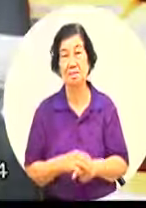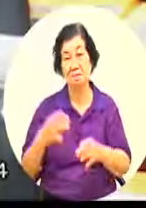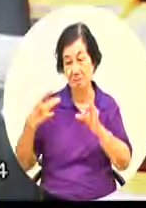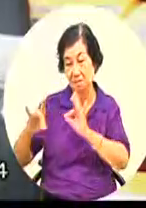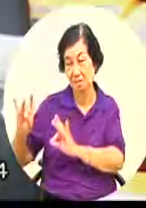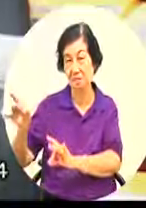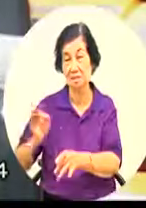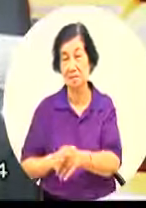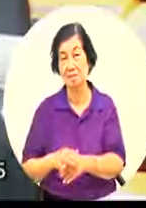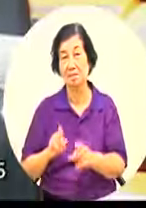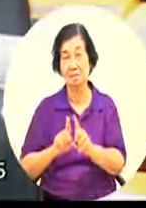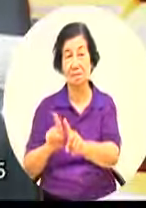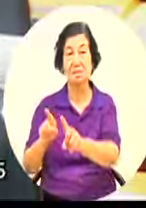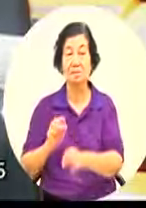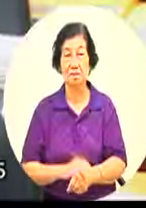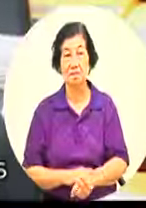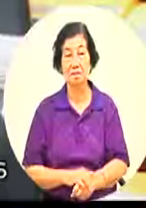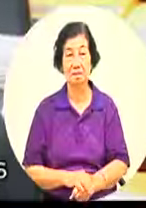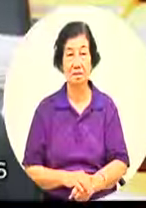长回答。